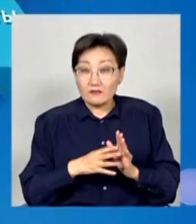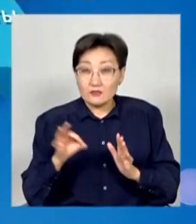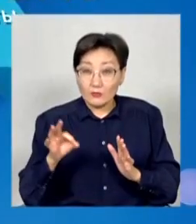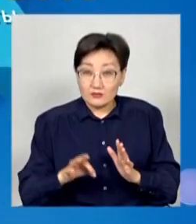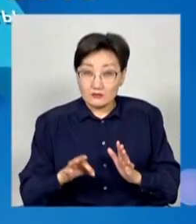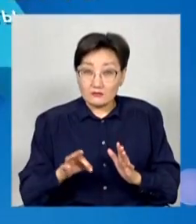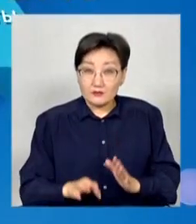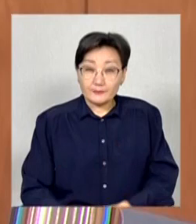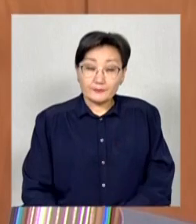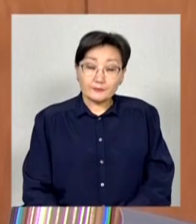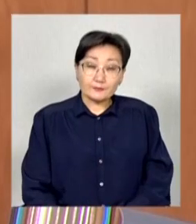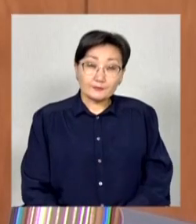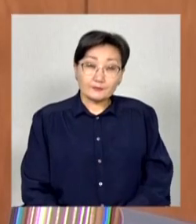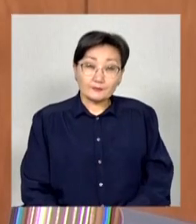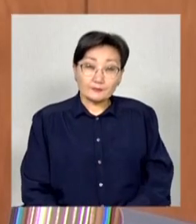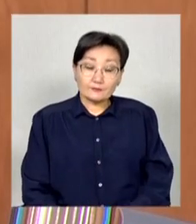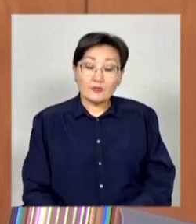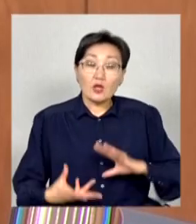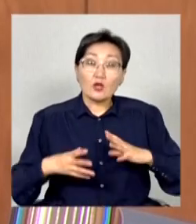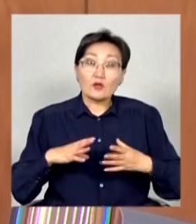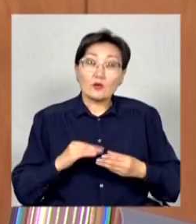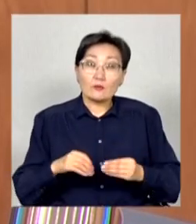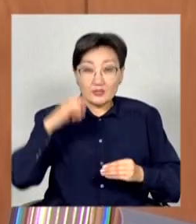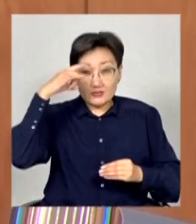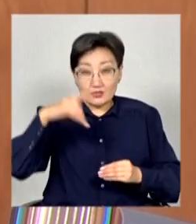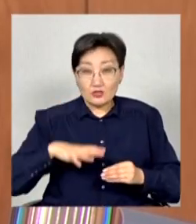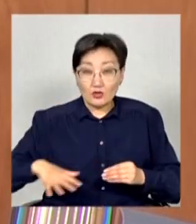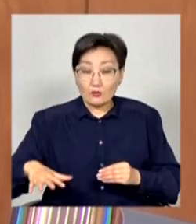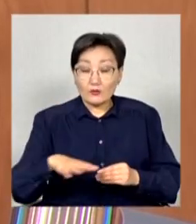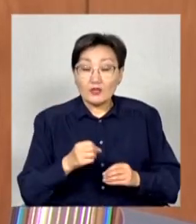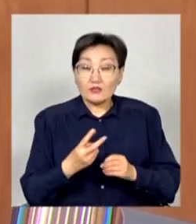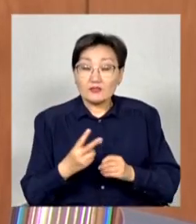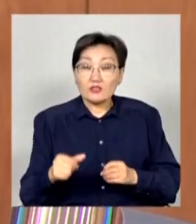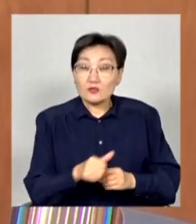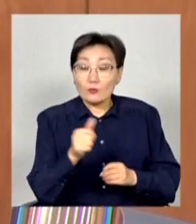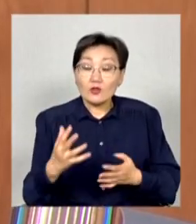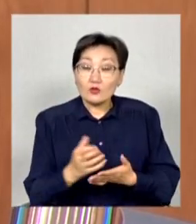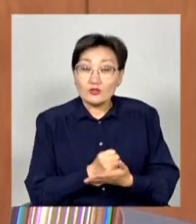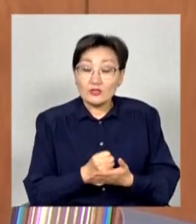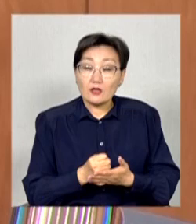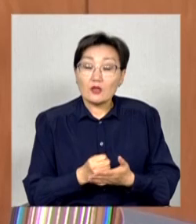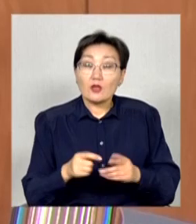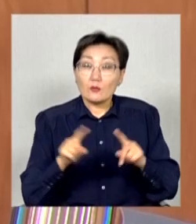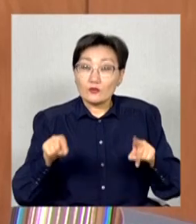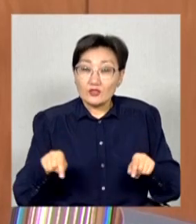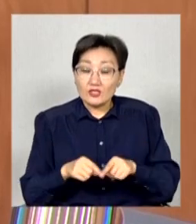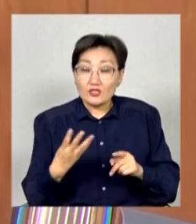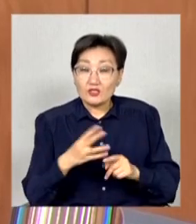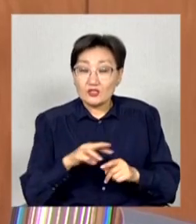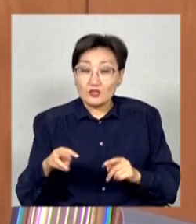16,9%. В общем, по стране на 12 часов получили бюллетени